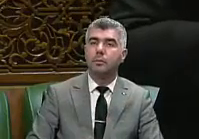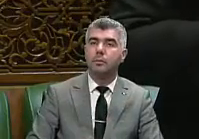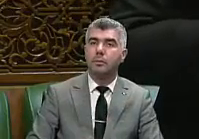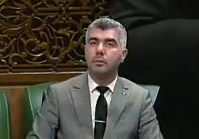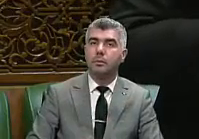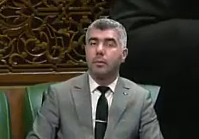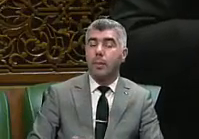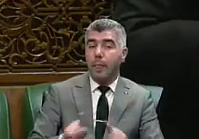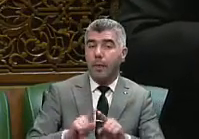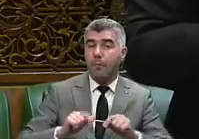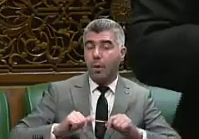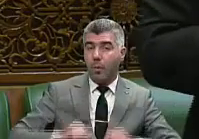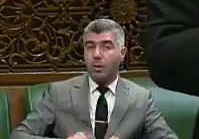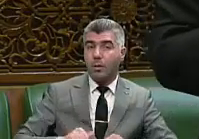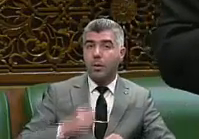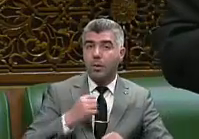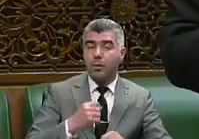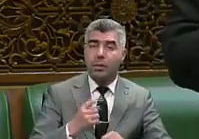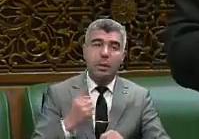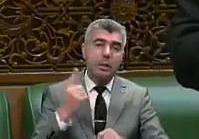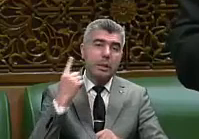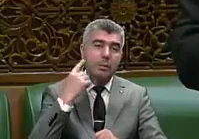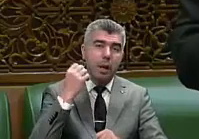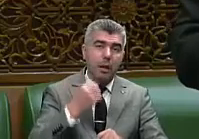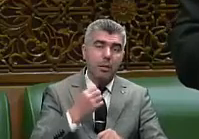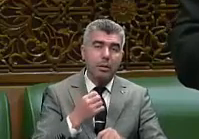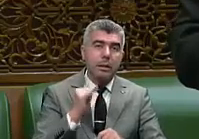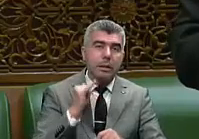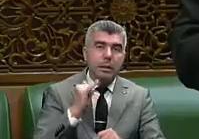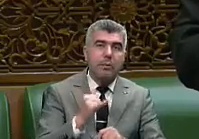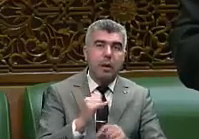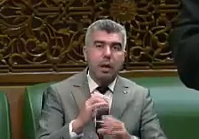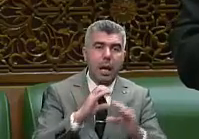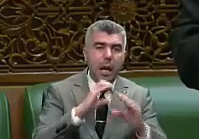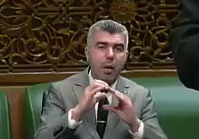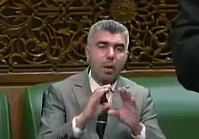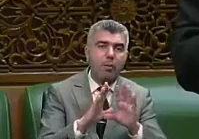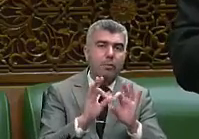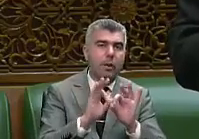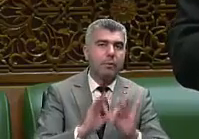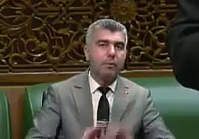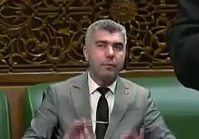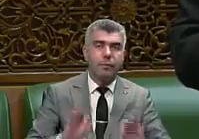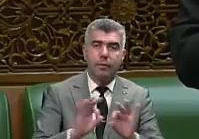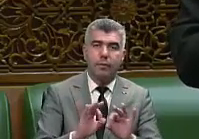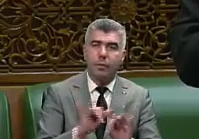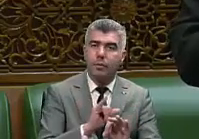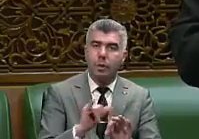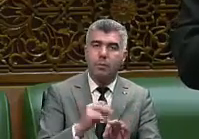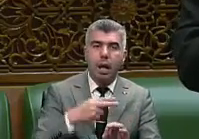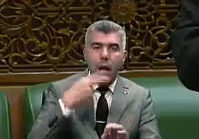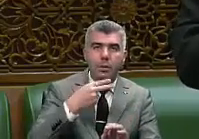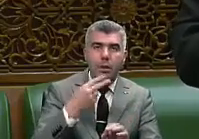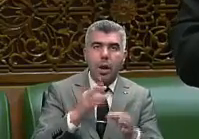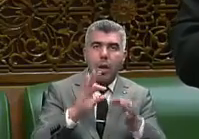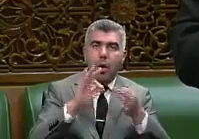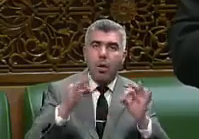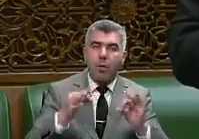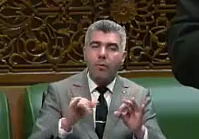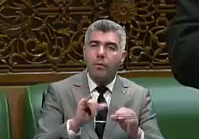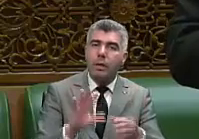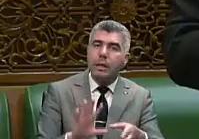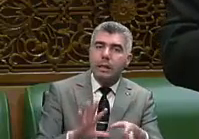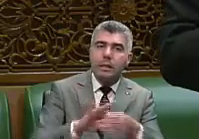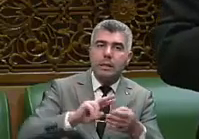الوزير المحترم، إن هذه الحكومة تفضل الاستماع لنفسها ويضيق صدرها بالنقد حتى لو كان بدءا، فالعبرة ليست بكثرة الكلام ولا بتوقيع